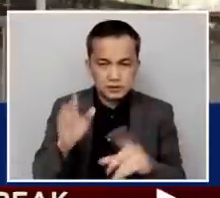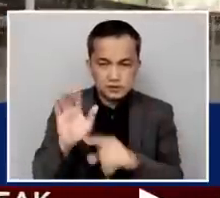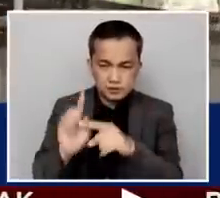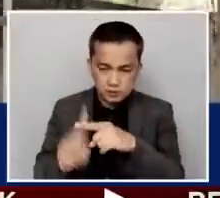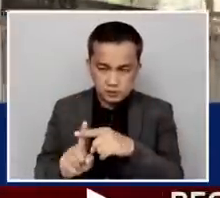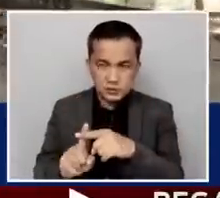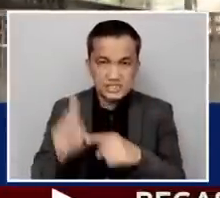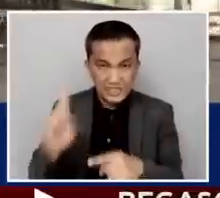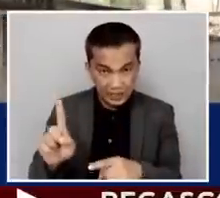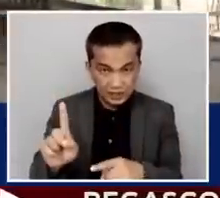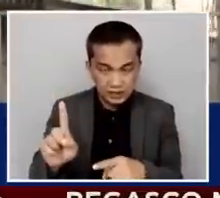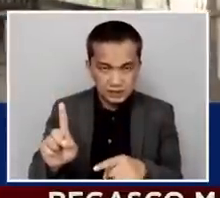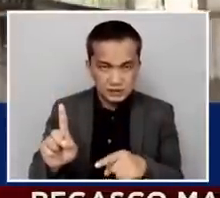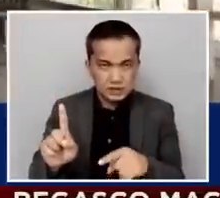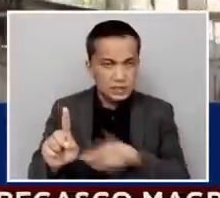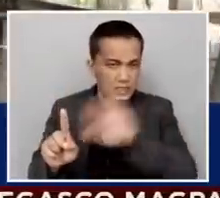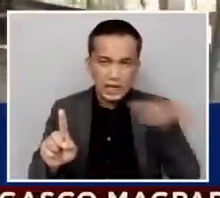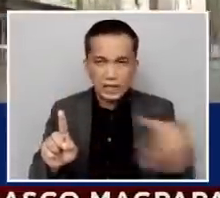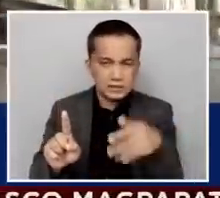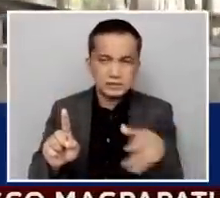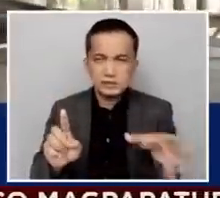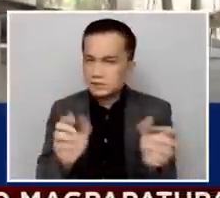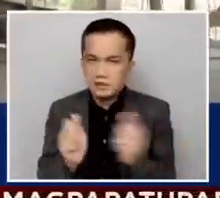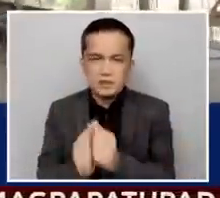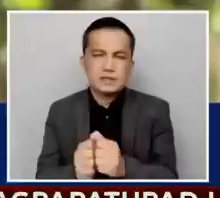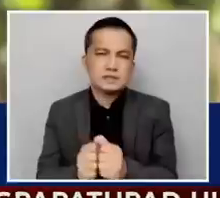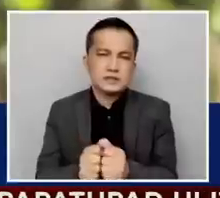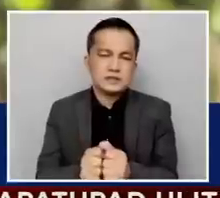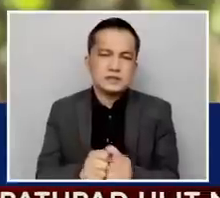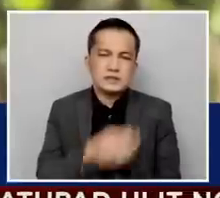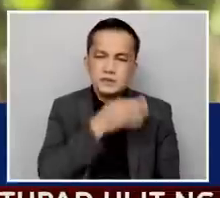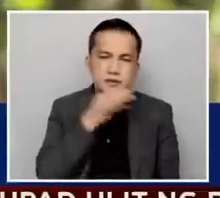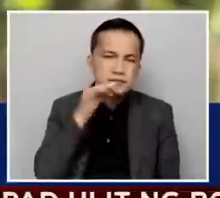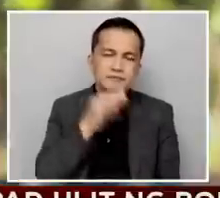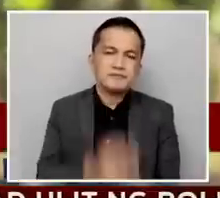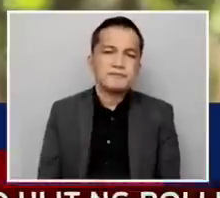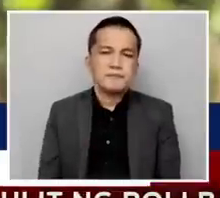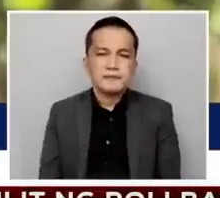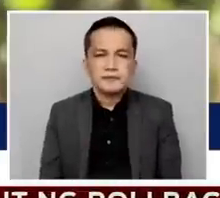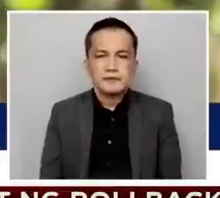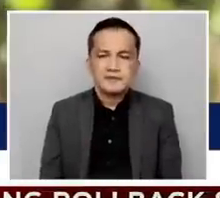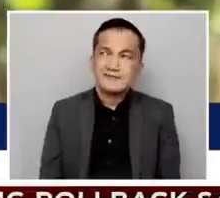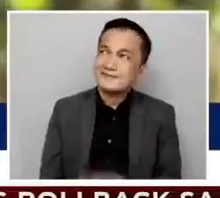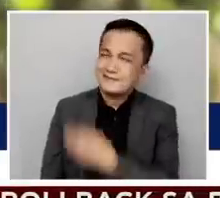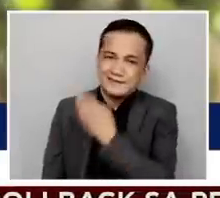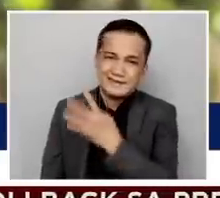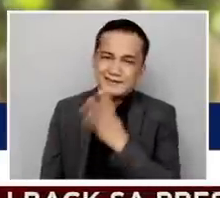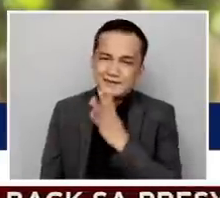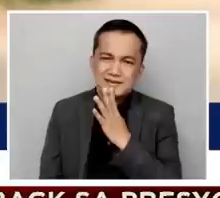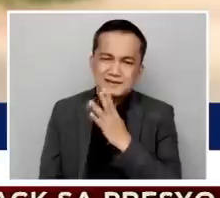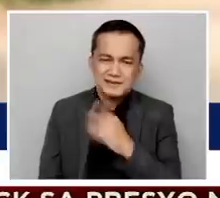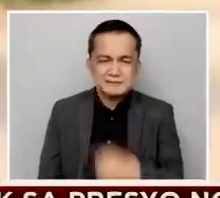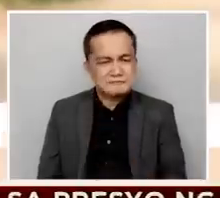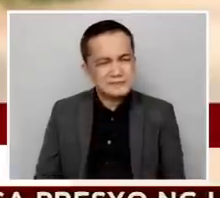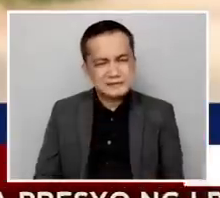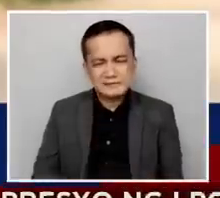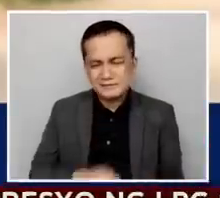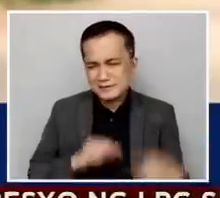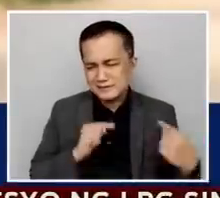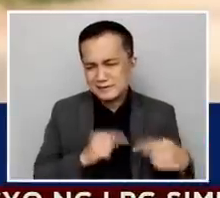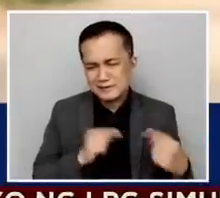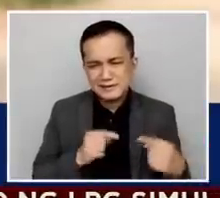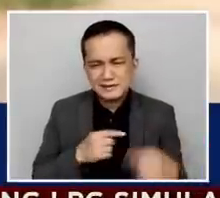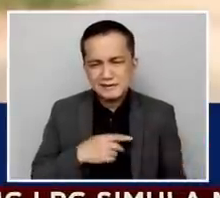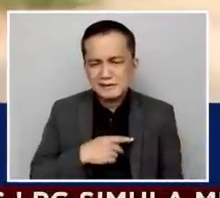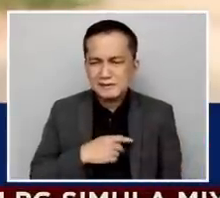isa, damay ang lahat ng manok sa farm. Napakasakit din yung bayari, ganun eh. Bayak-iyak din. Positive yung isa eh,